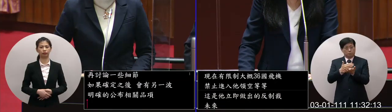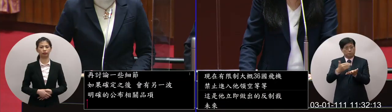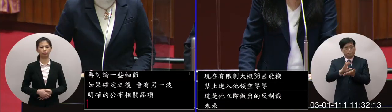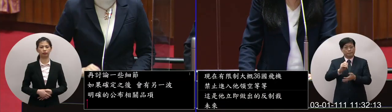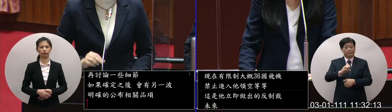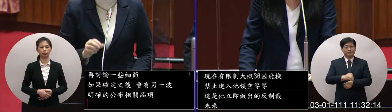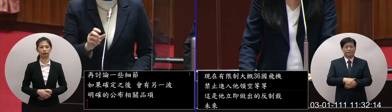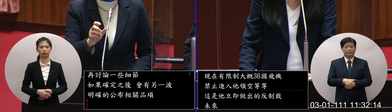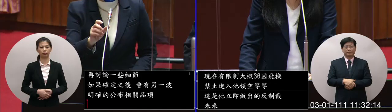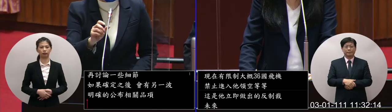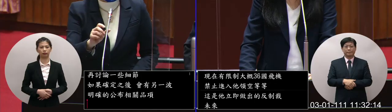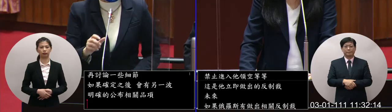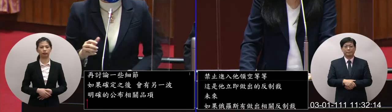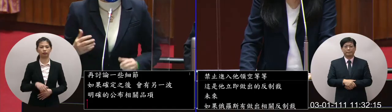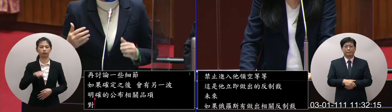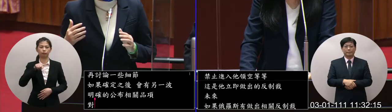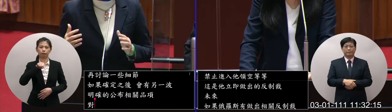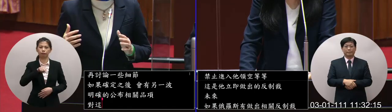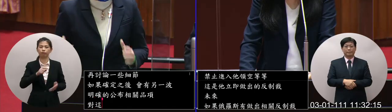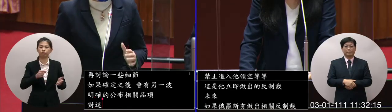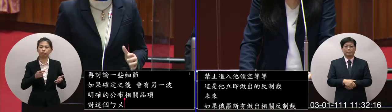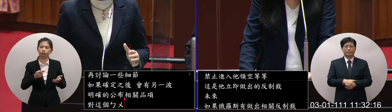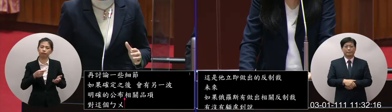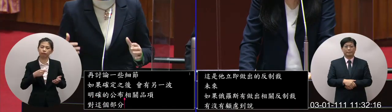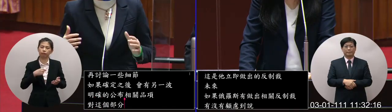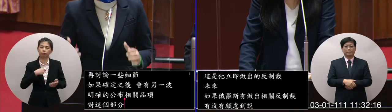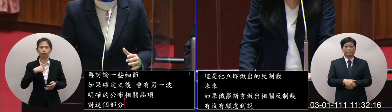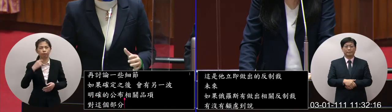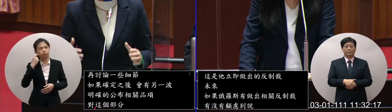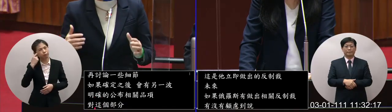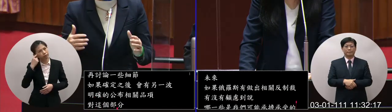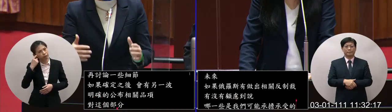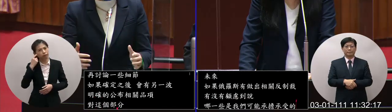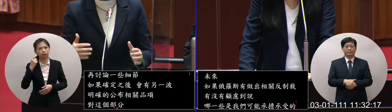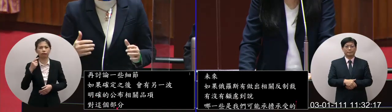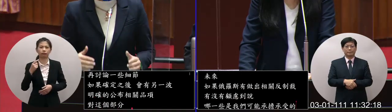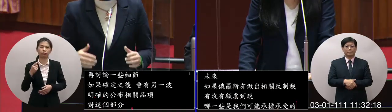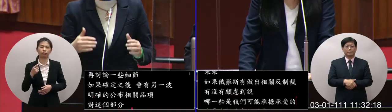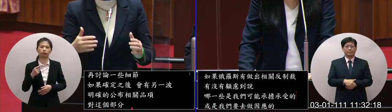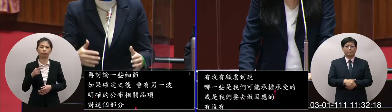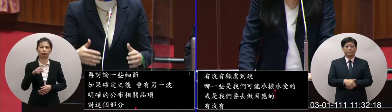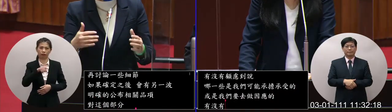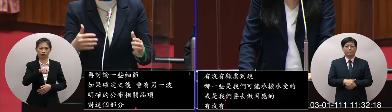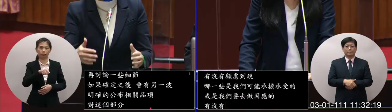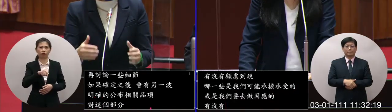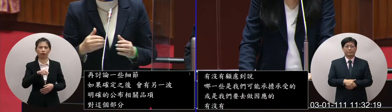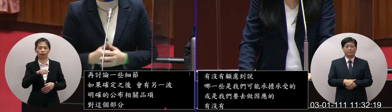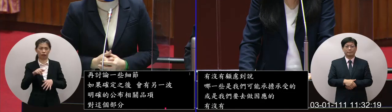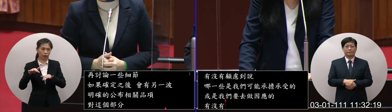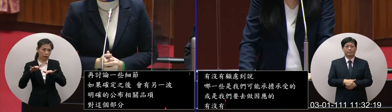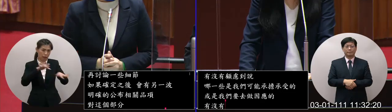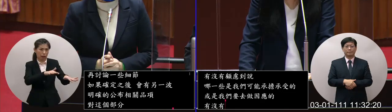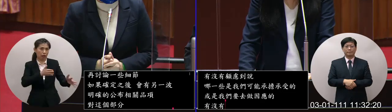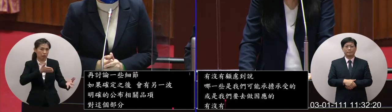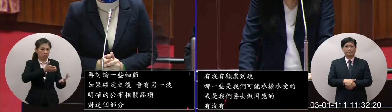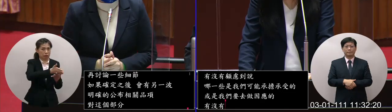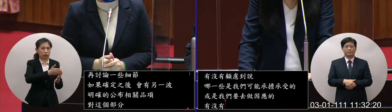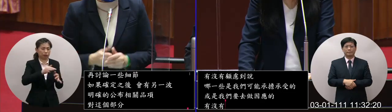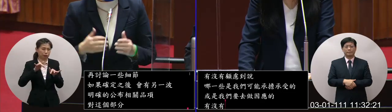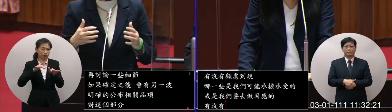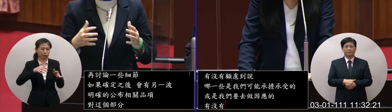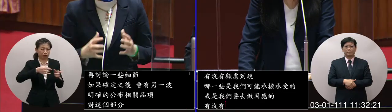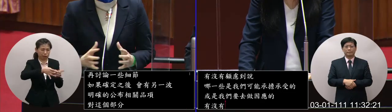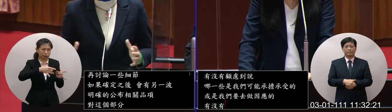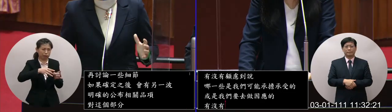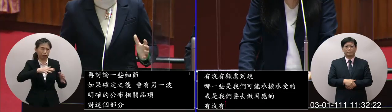没有？ 对这个部分呢，我们的想法就是说，对这样的一个不当的一个侵略人家主权的一个用武力的